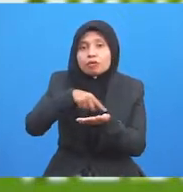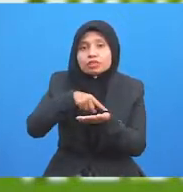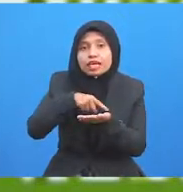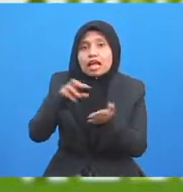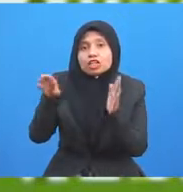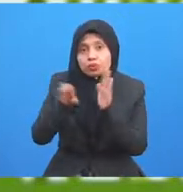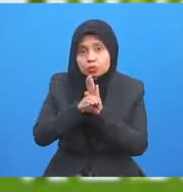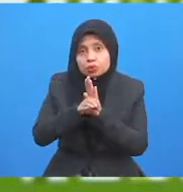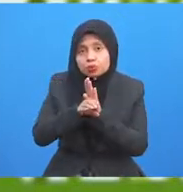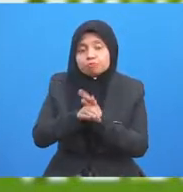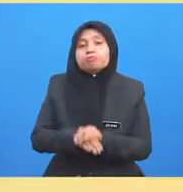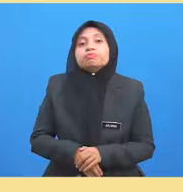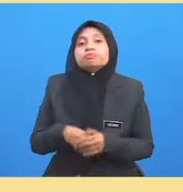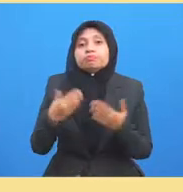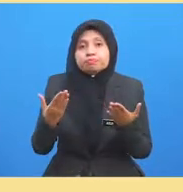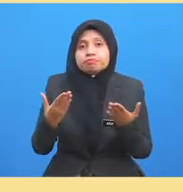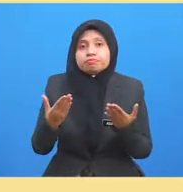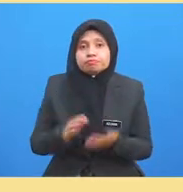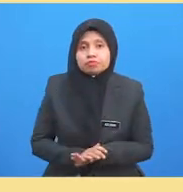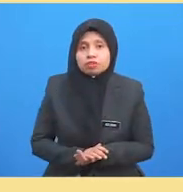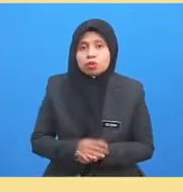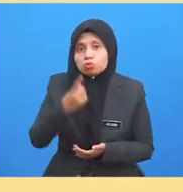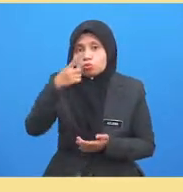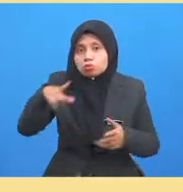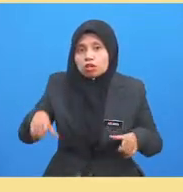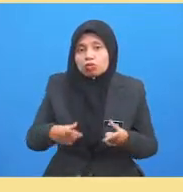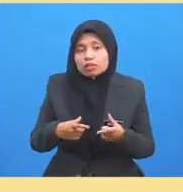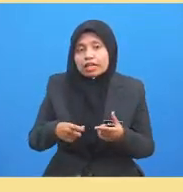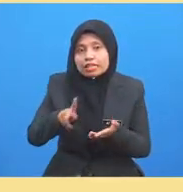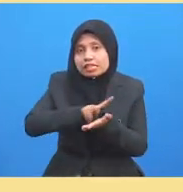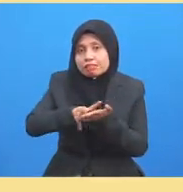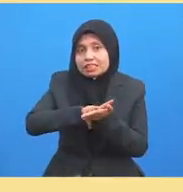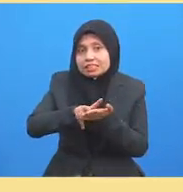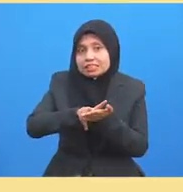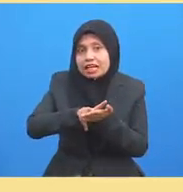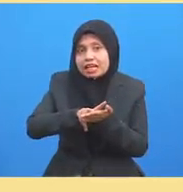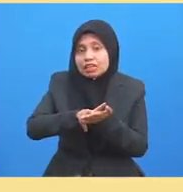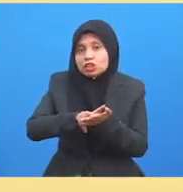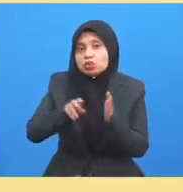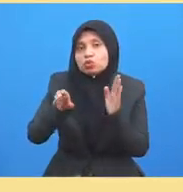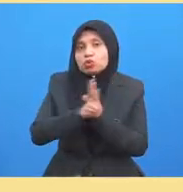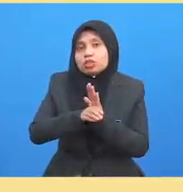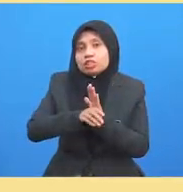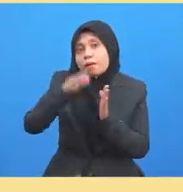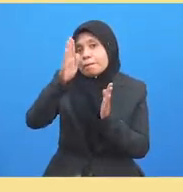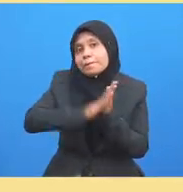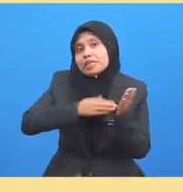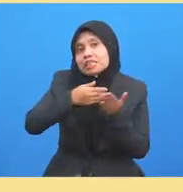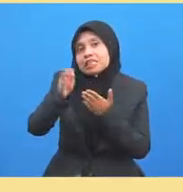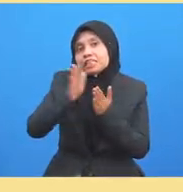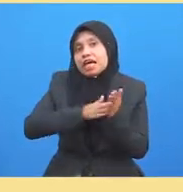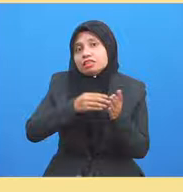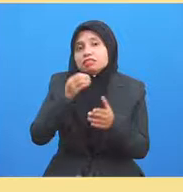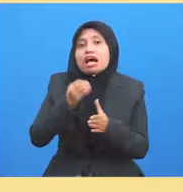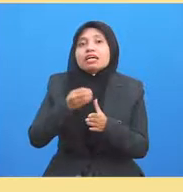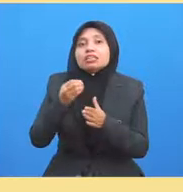telah siap dibina untuk melakukan proses kemasan seperti mengecat atau mewarnakan model